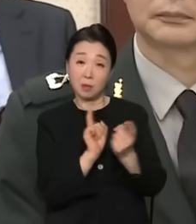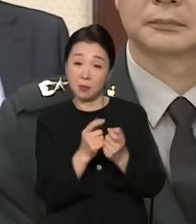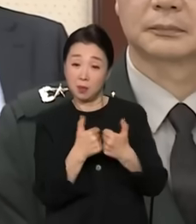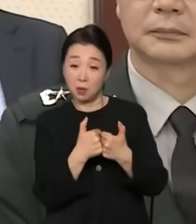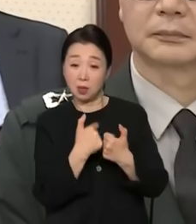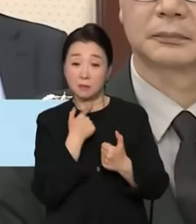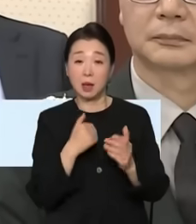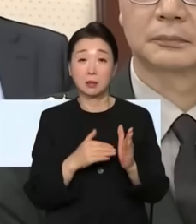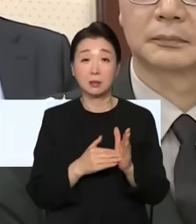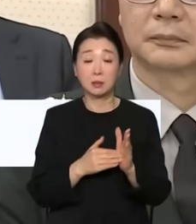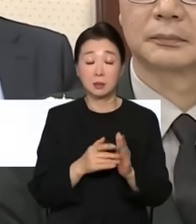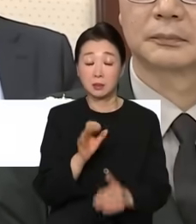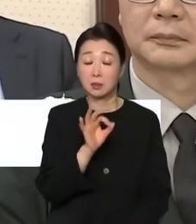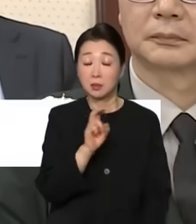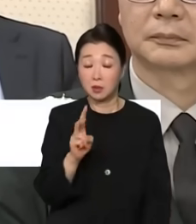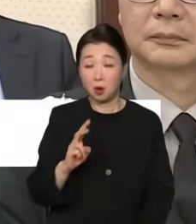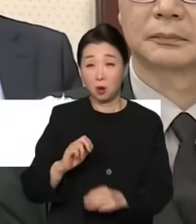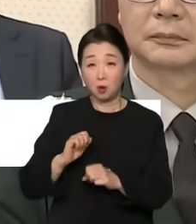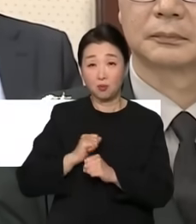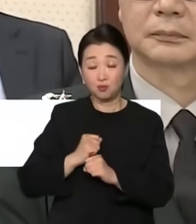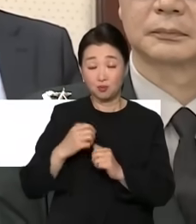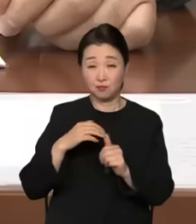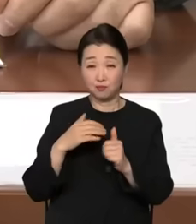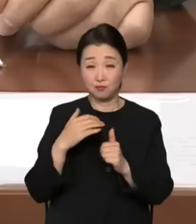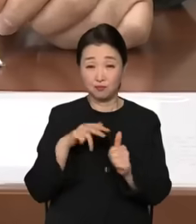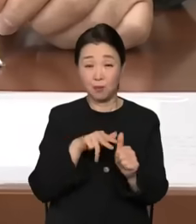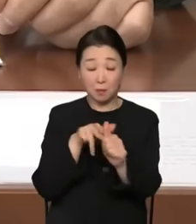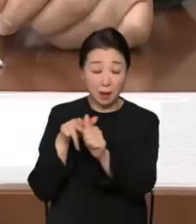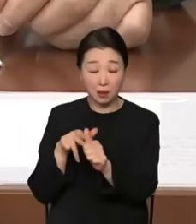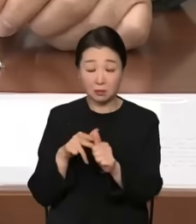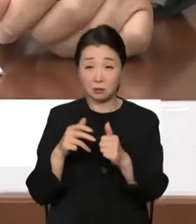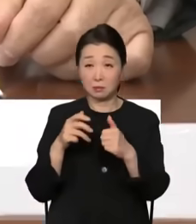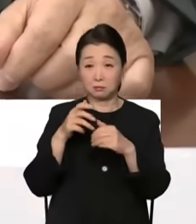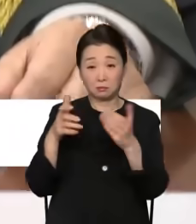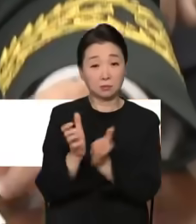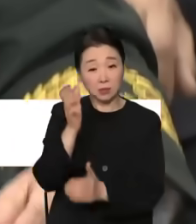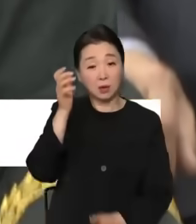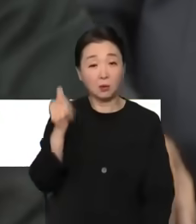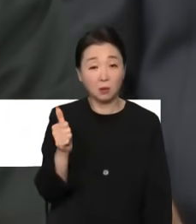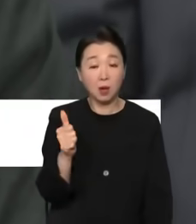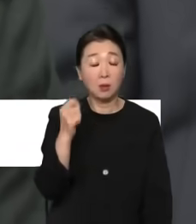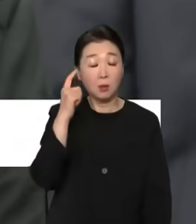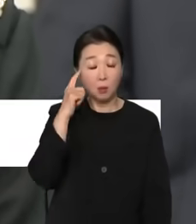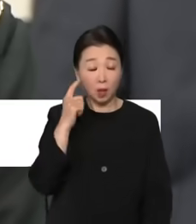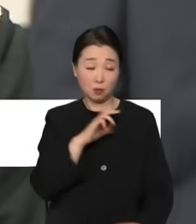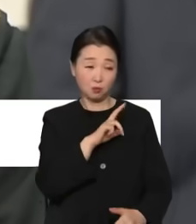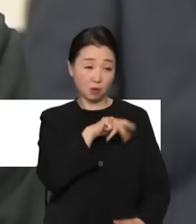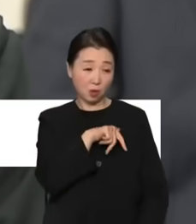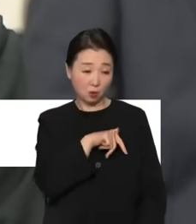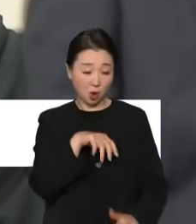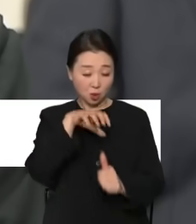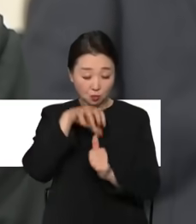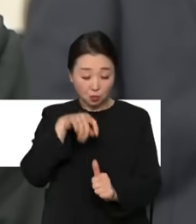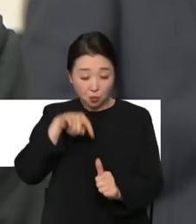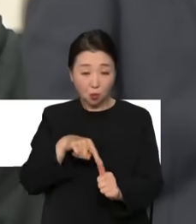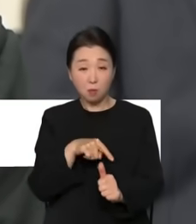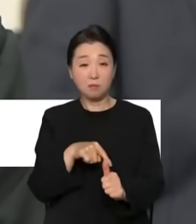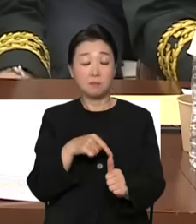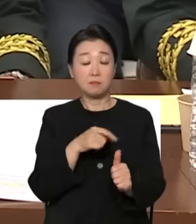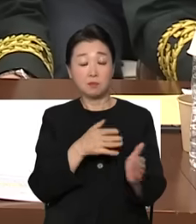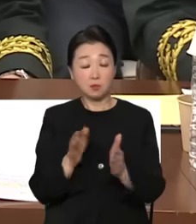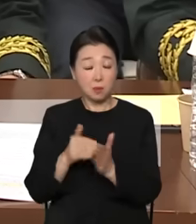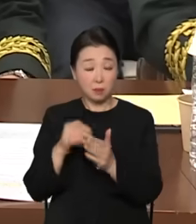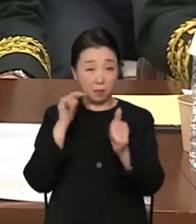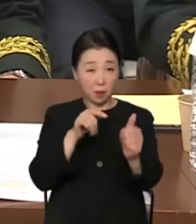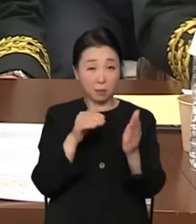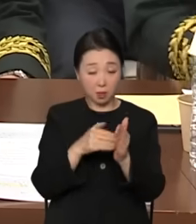있 여인형 국군 방첩 사령관이 비원 벙커에 국회의원 구금 공간을 마련하라고 명령했던만큼 공간적